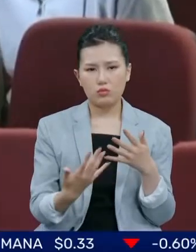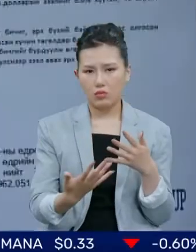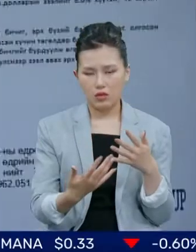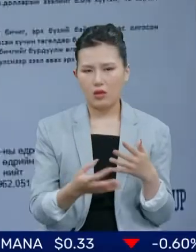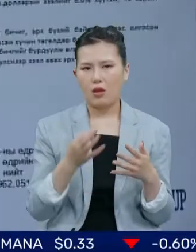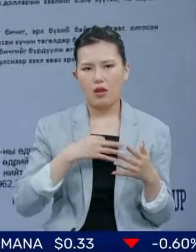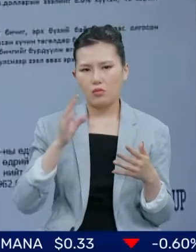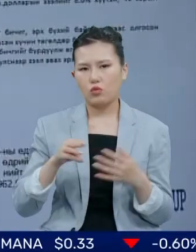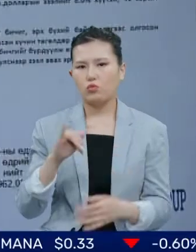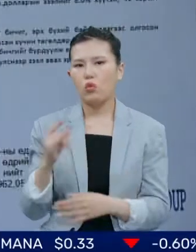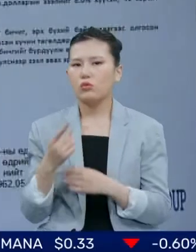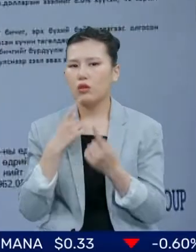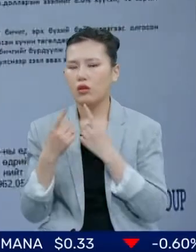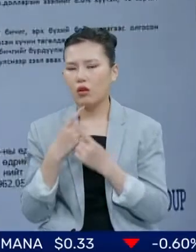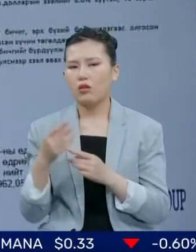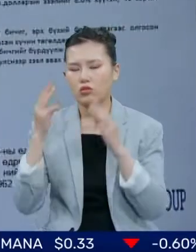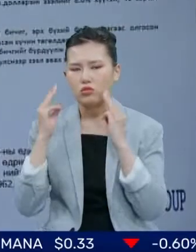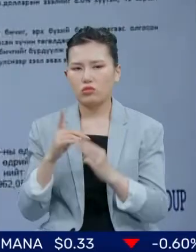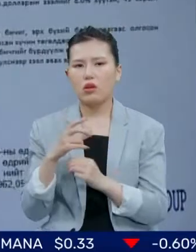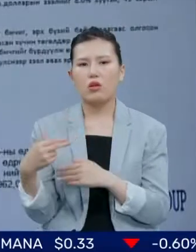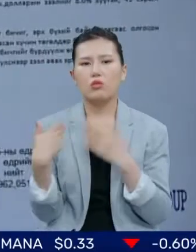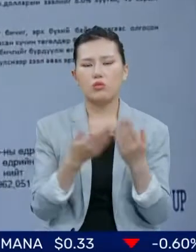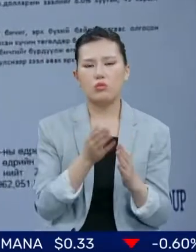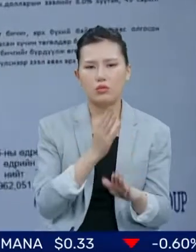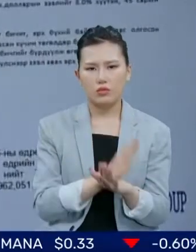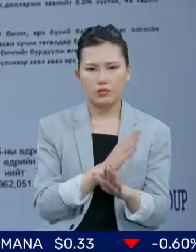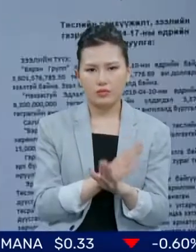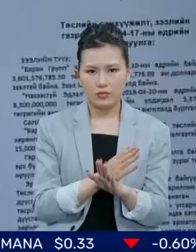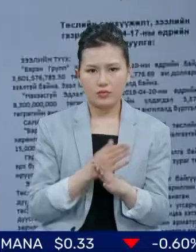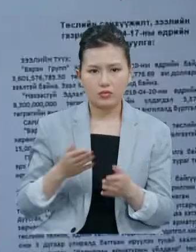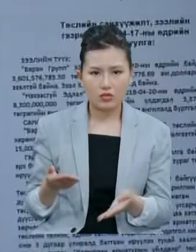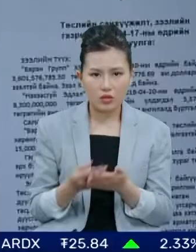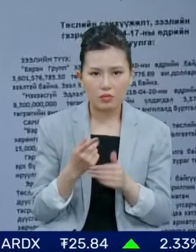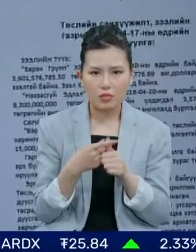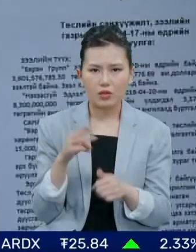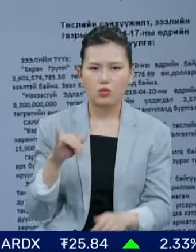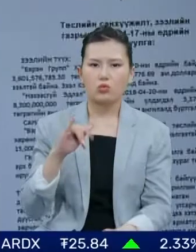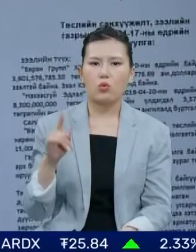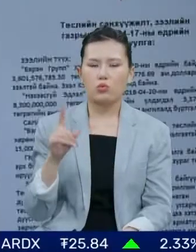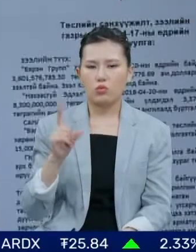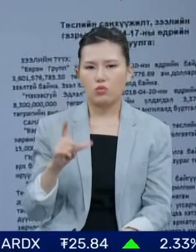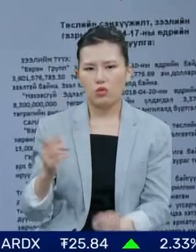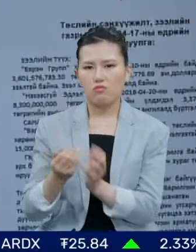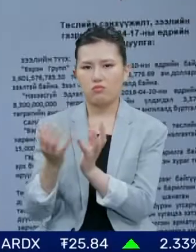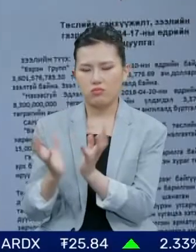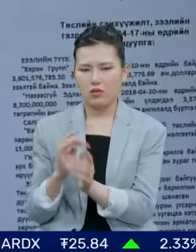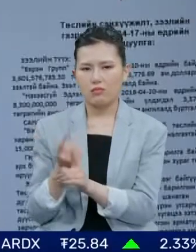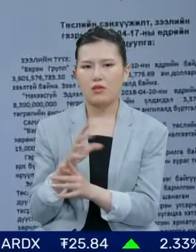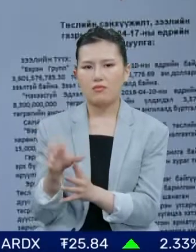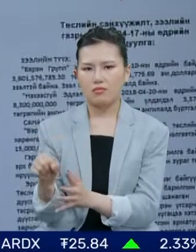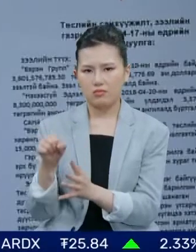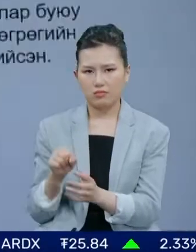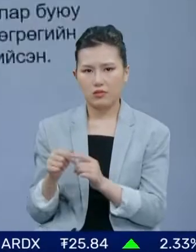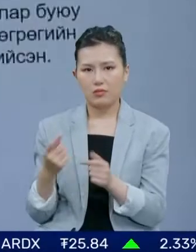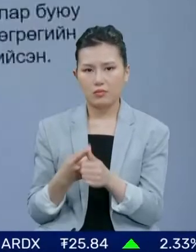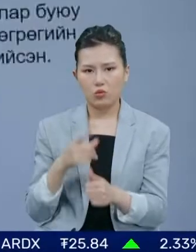зээл олгосон. За иймээс тухайд Бэрин Групп зээл олохыг дэмжсэн төлөөлөл удирдах зөвлөлийн гишүүдийг хэрэг татаад байна. Тэдний нэг бол хүн намын